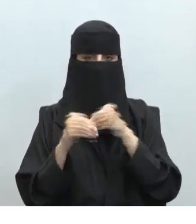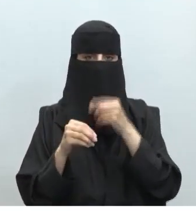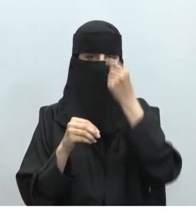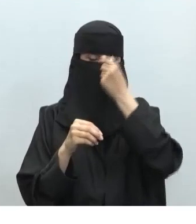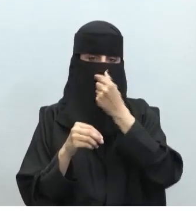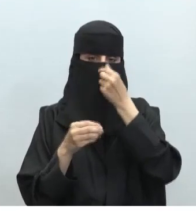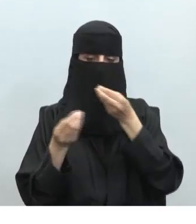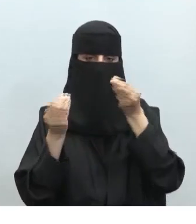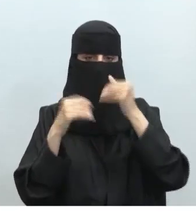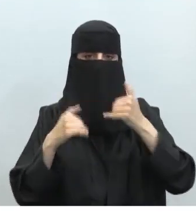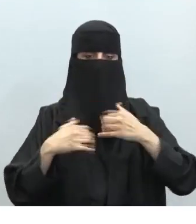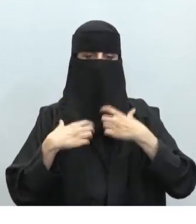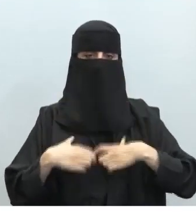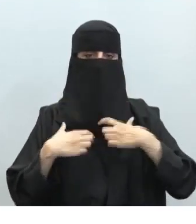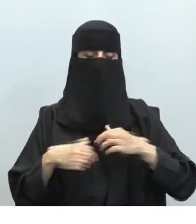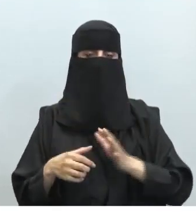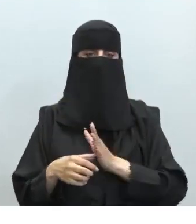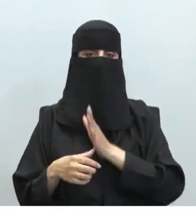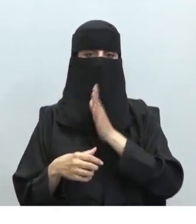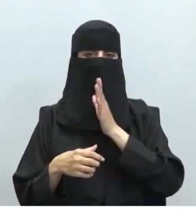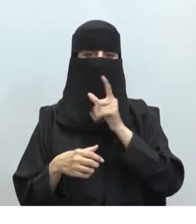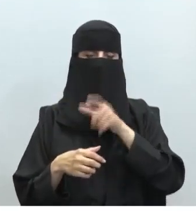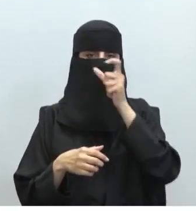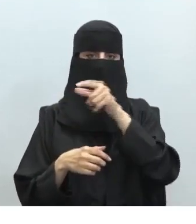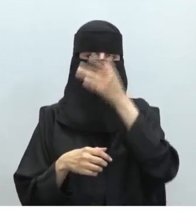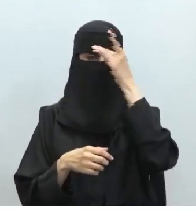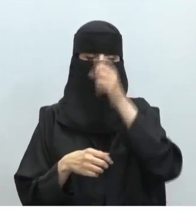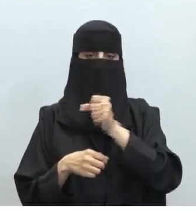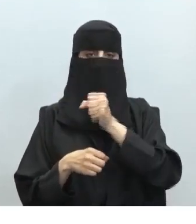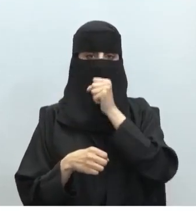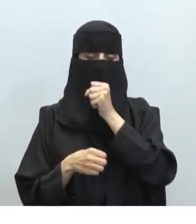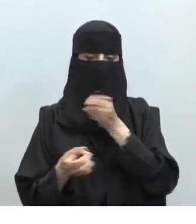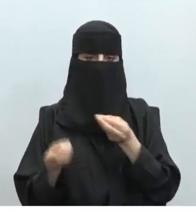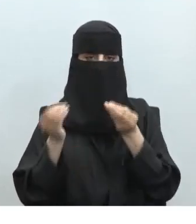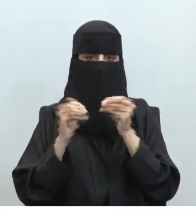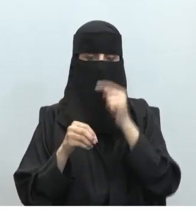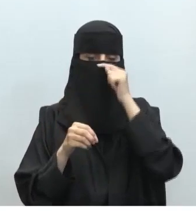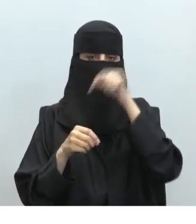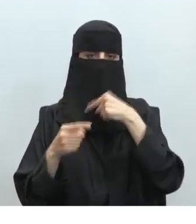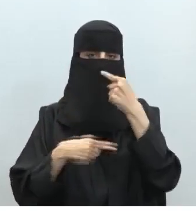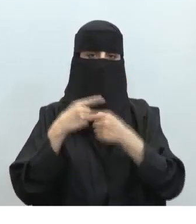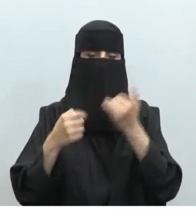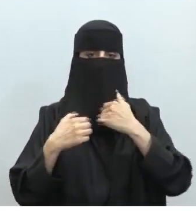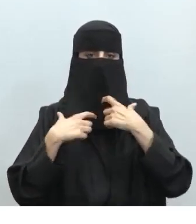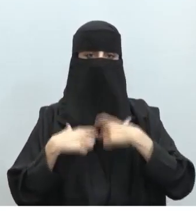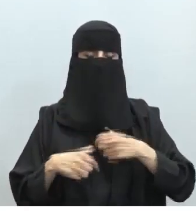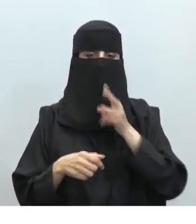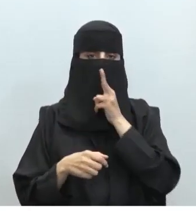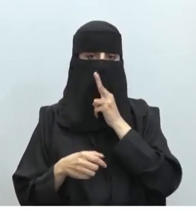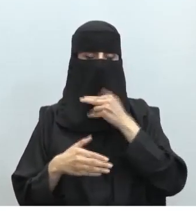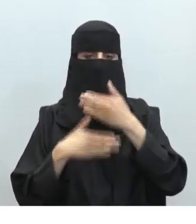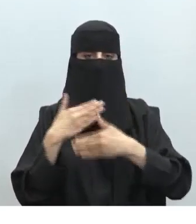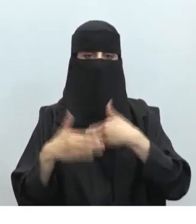كبير داخل الرئتين لذلك هذا المريض كان يعاني لابد ان يحصل على تنظيف بشكل دائم او يحصل